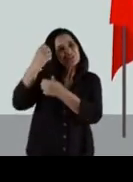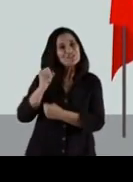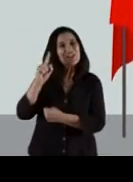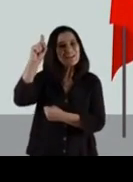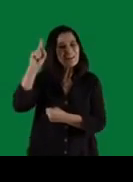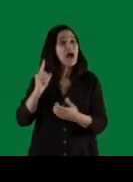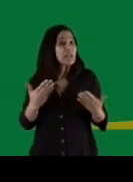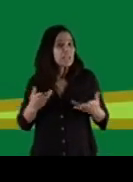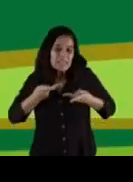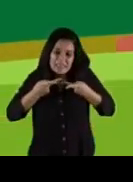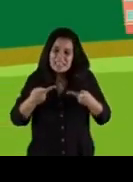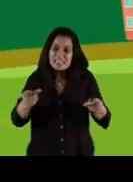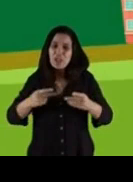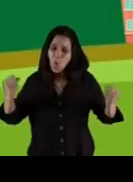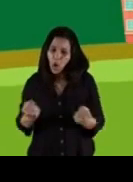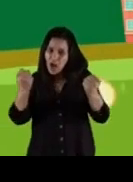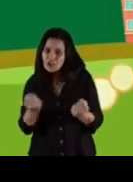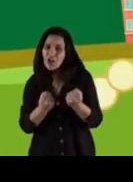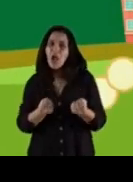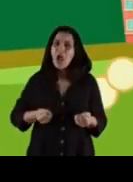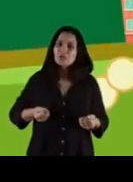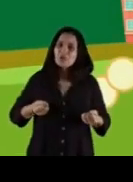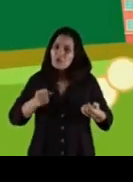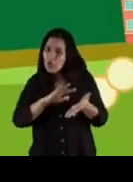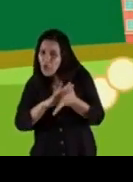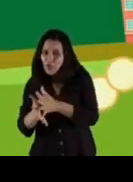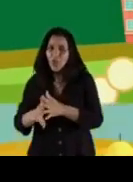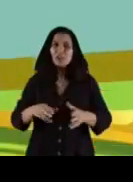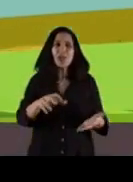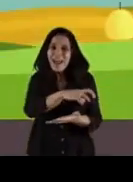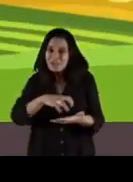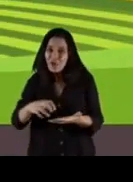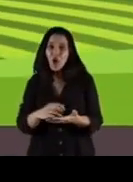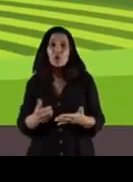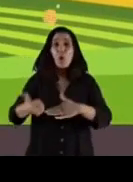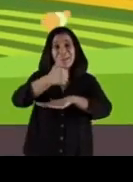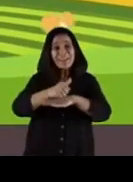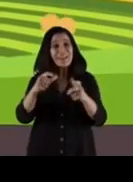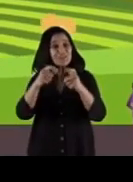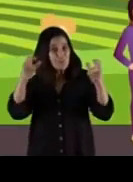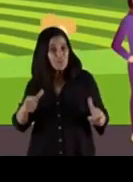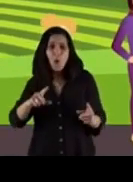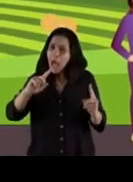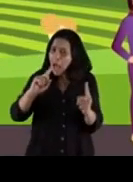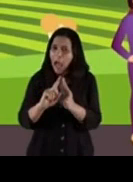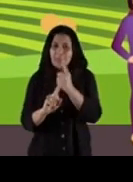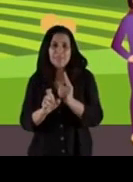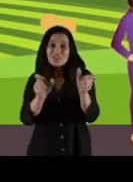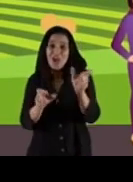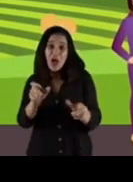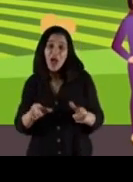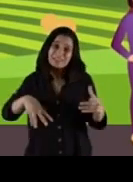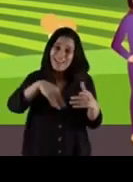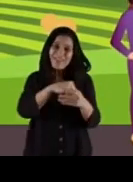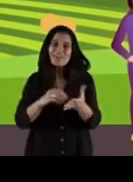نصره الله على تنزيل ورش تعبئه الاراضي الفلاحيه من اجل الاستثمار حامل المشاريع الفلاحيه الاستثماريه من افراد